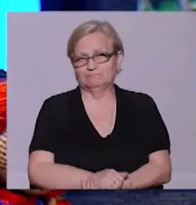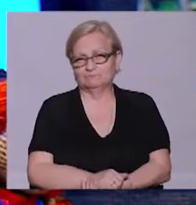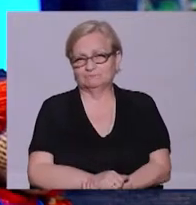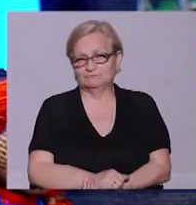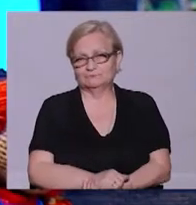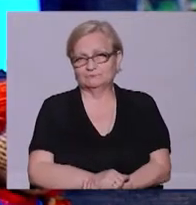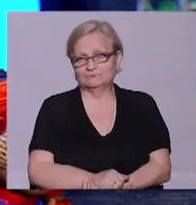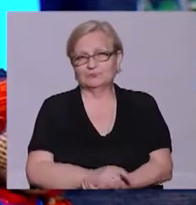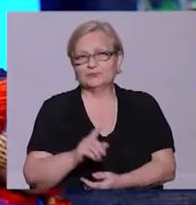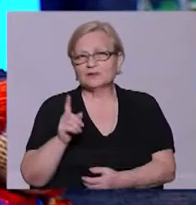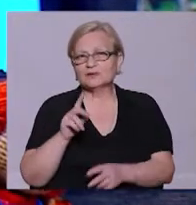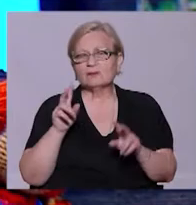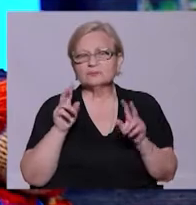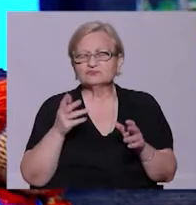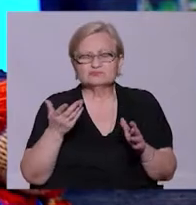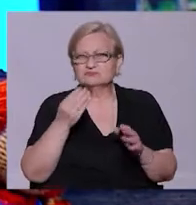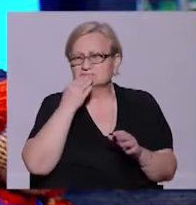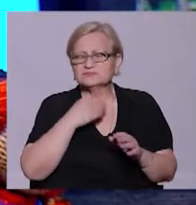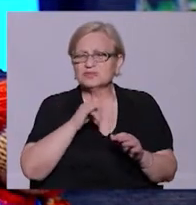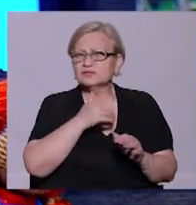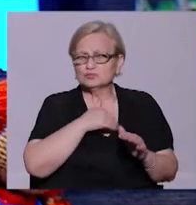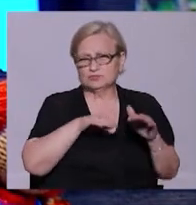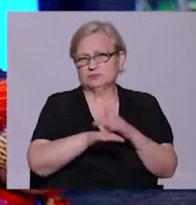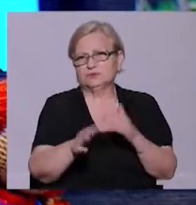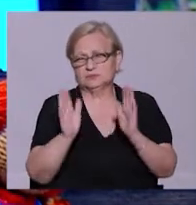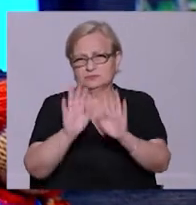თორე რა მნიშვნელობა აქვს, სად შეინახავს ადამიანი ნივთს?